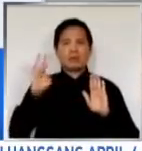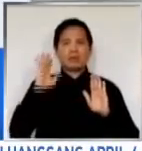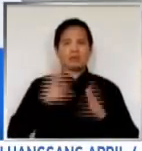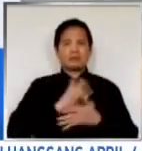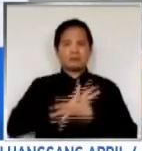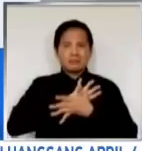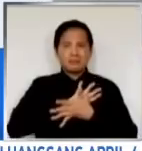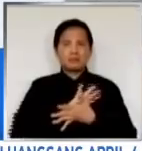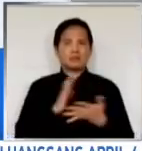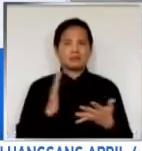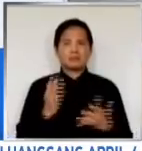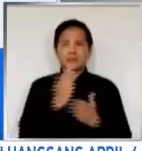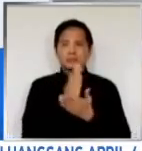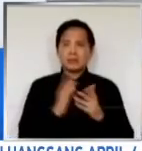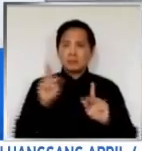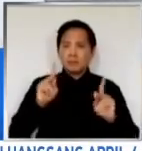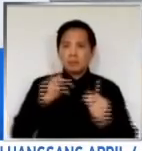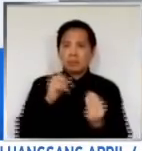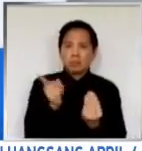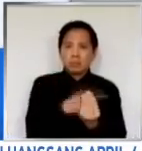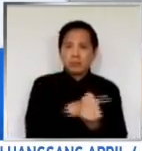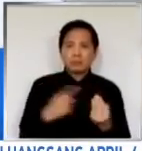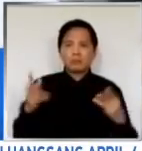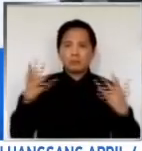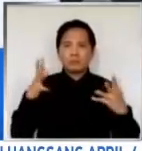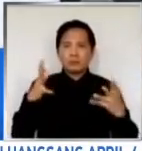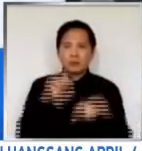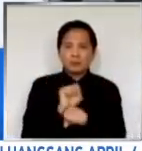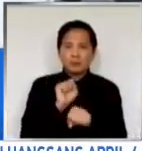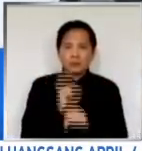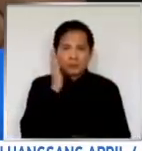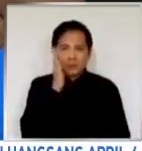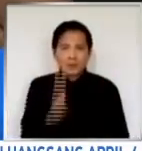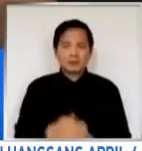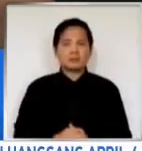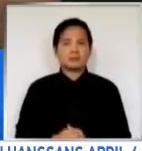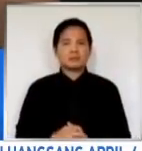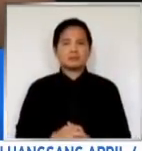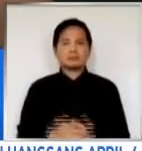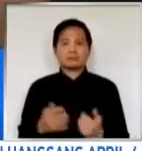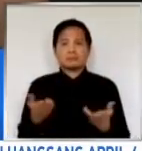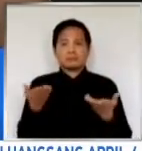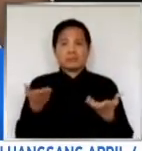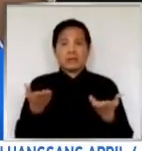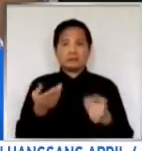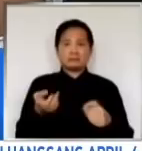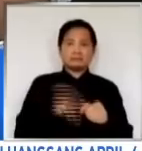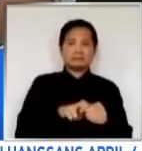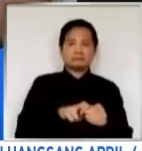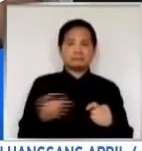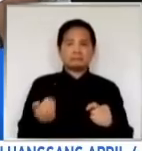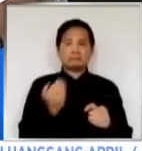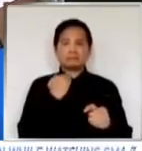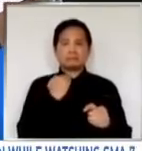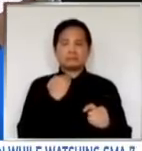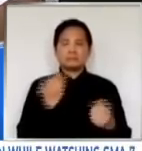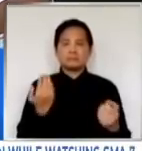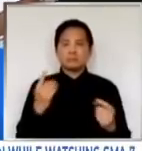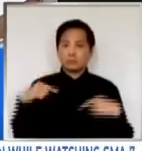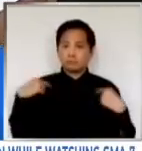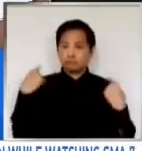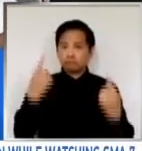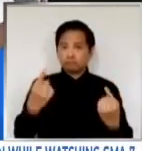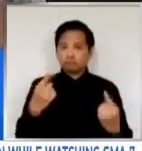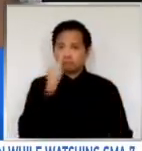Marami po nawalan ng trabaho. Kaya wala rin po kami na isasakay. May ilang buwan po kami nagtiis nung nakaraan eh, ngayon pa